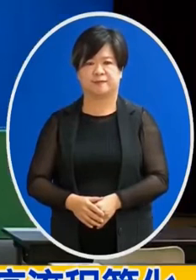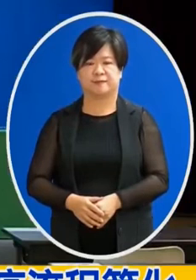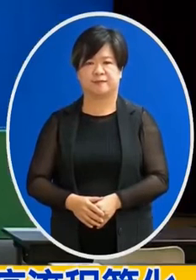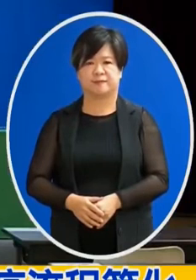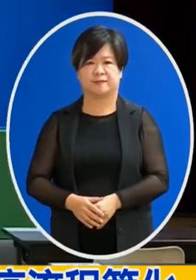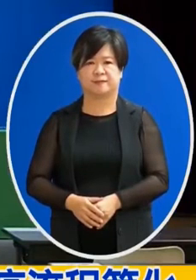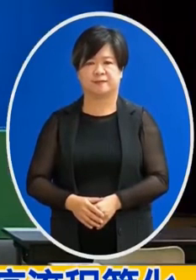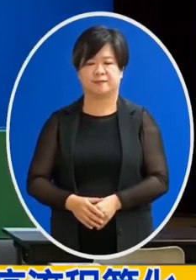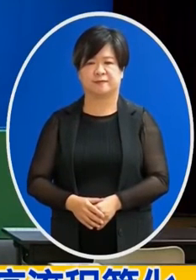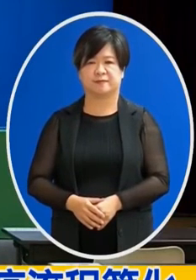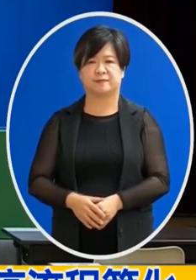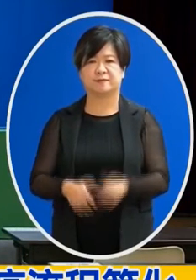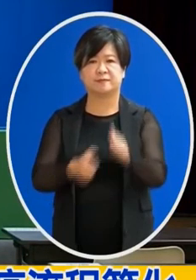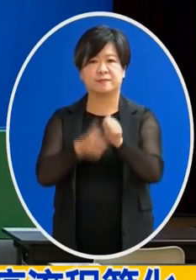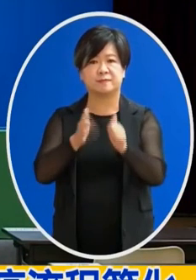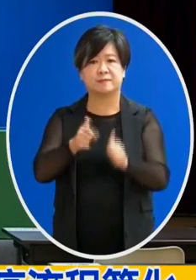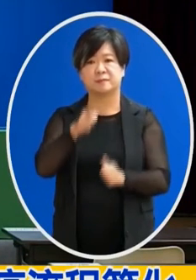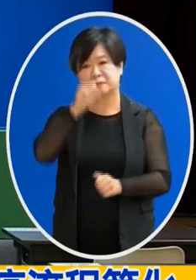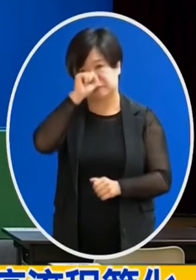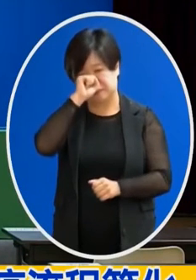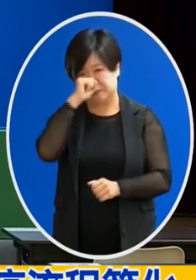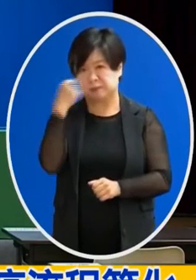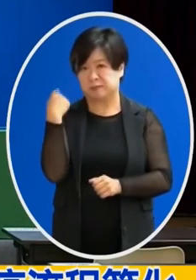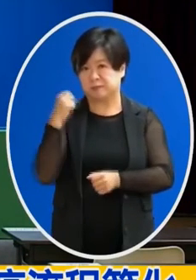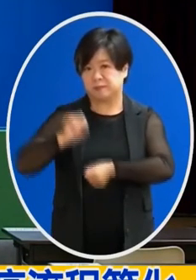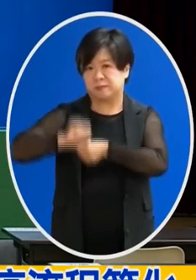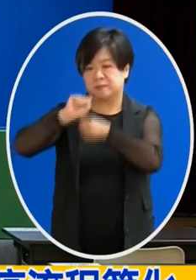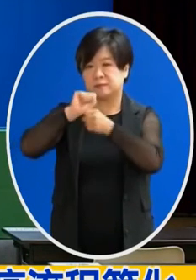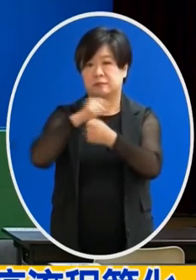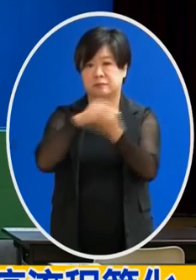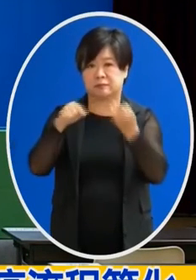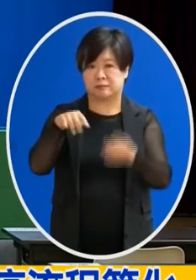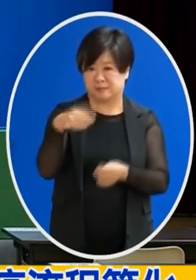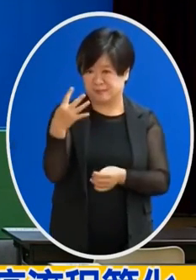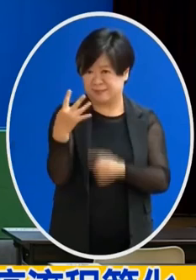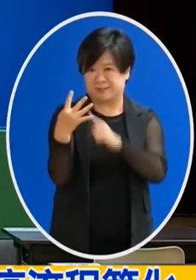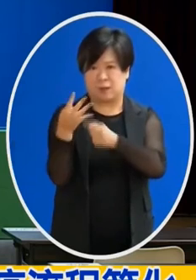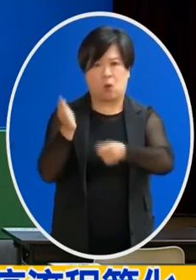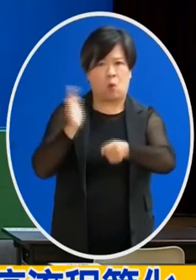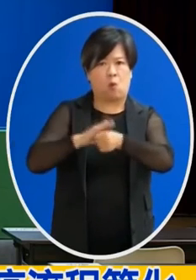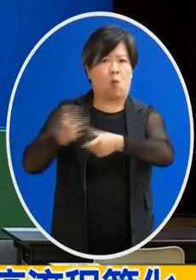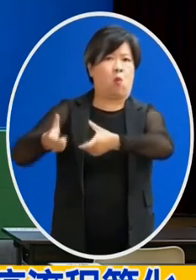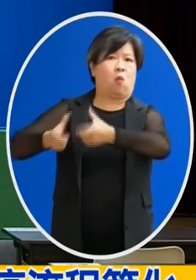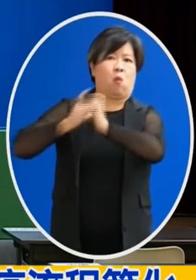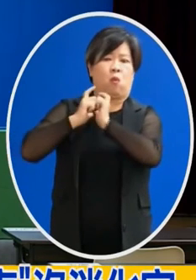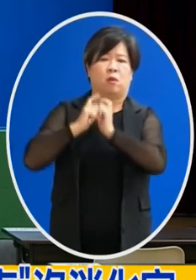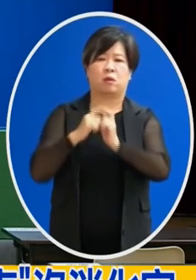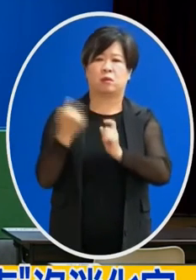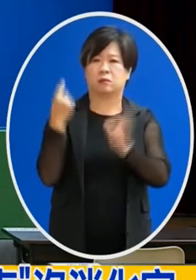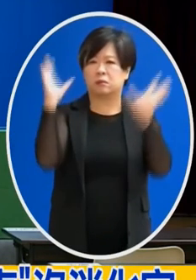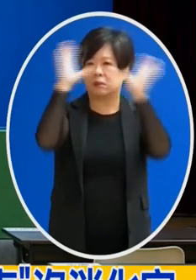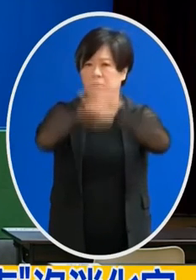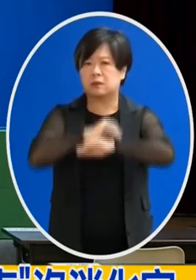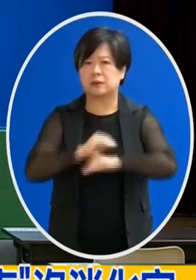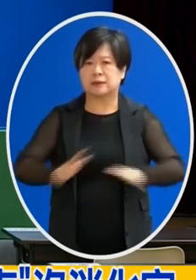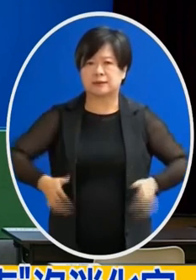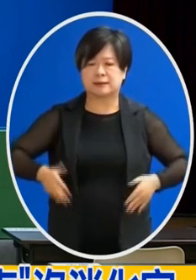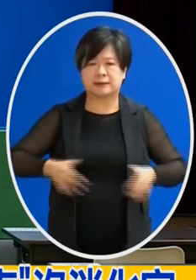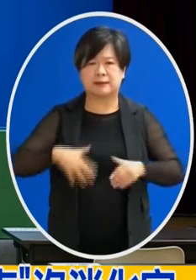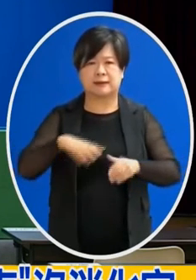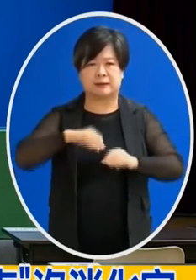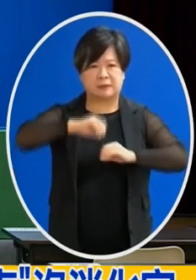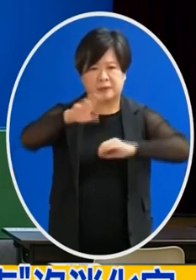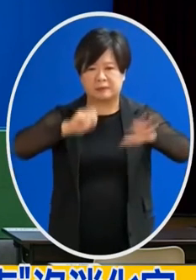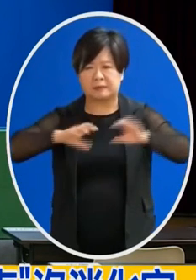副指挥官好，想请教一下，昨天新增的这个400例校正回归，好像是昨天深夜才启动紧急安置作